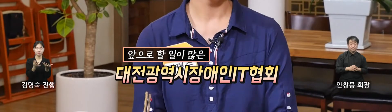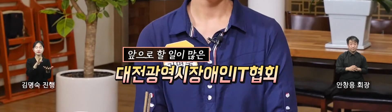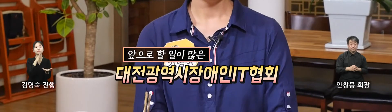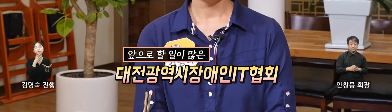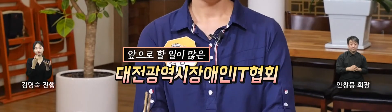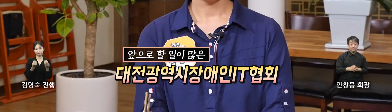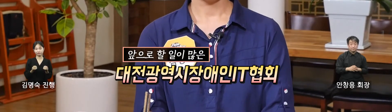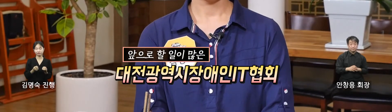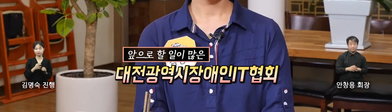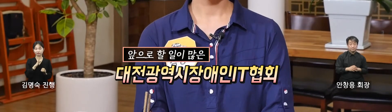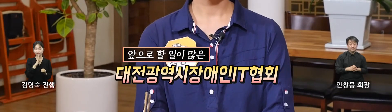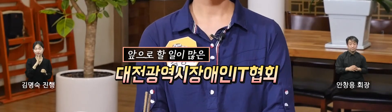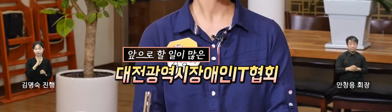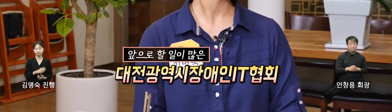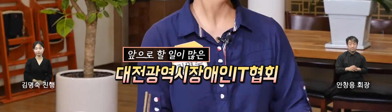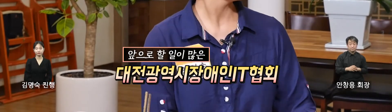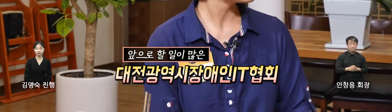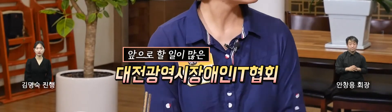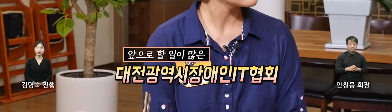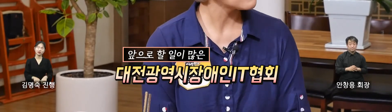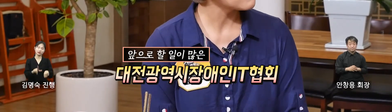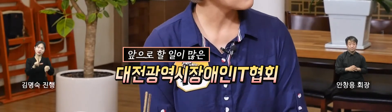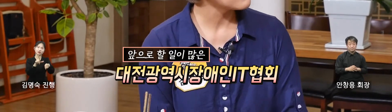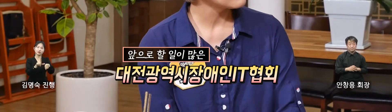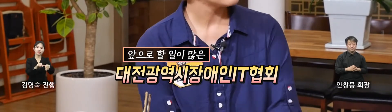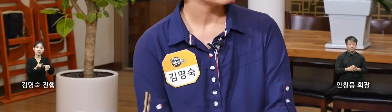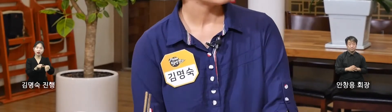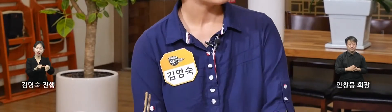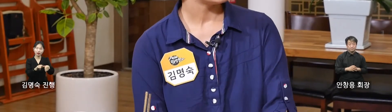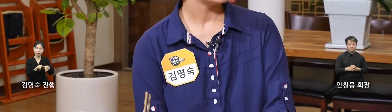같아요. 네. 시간이 진짜